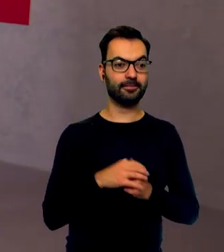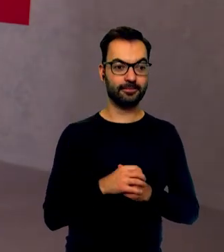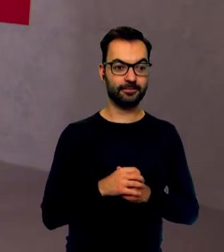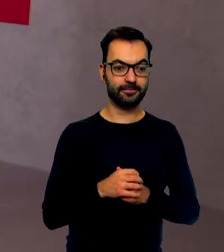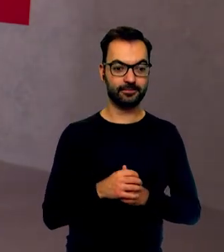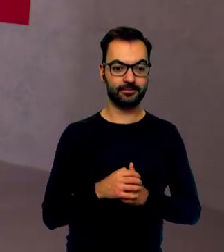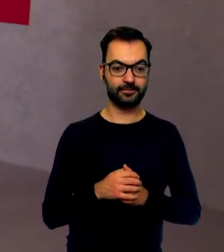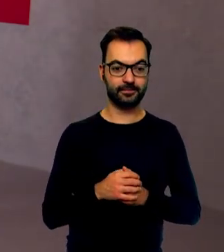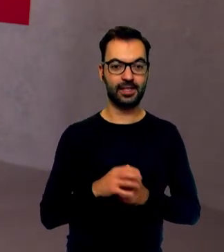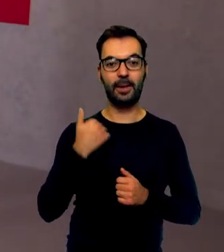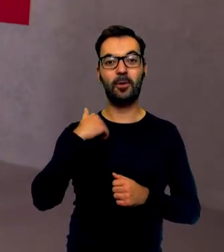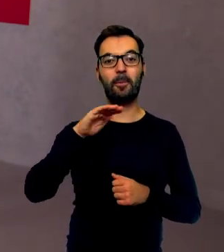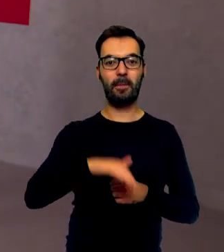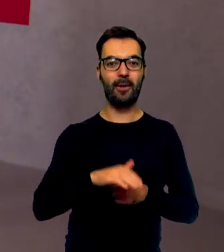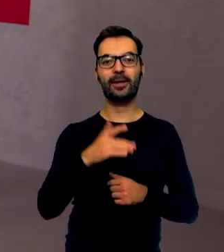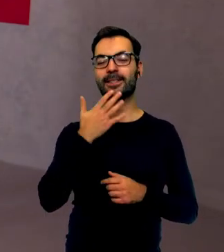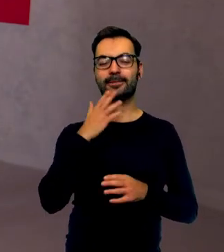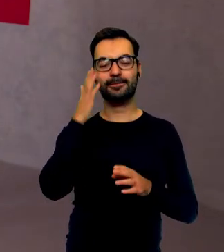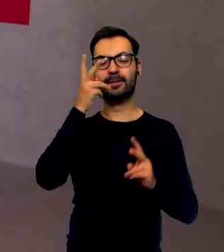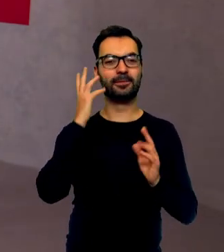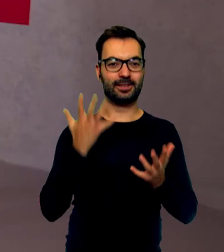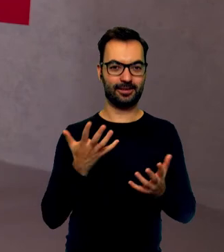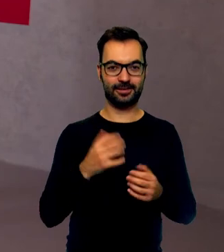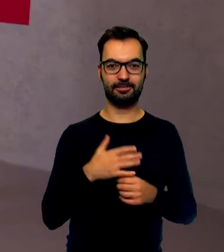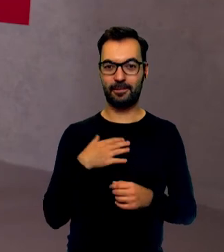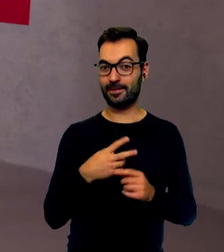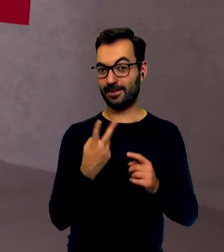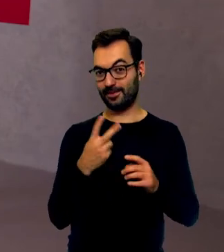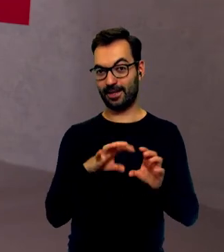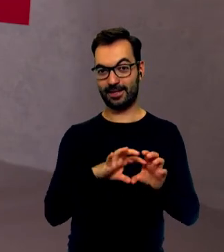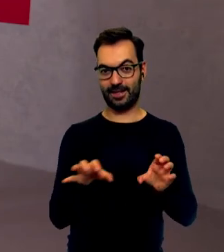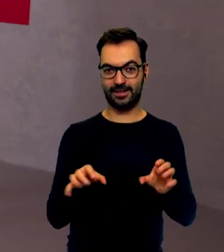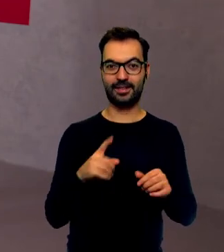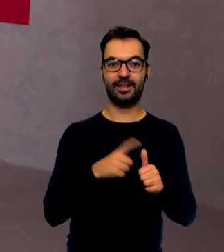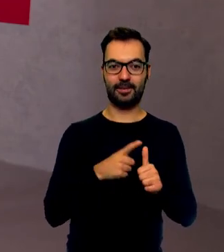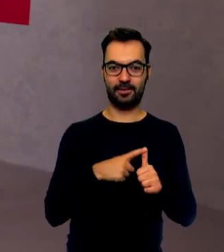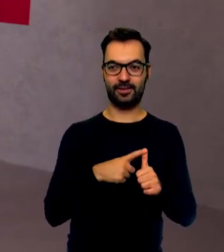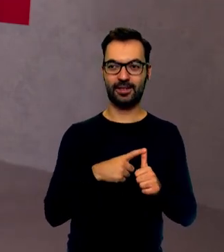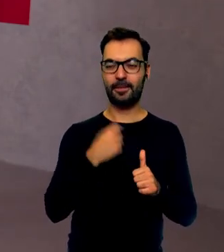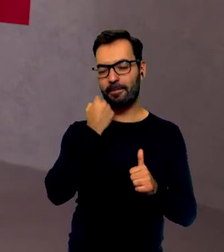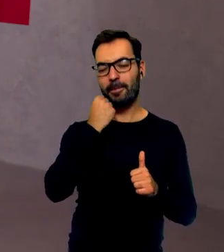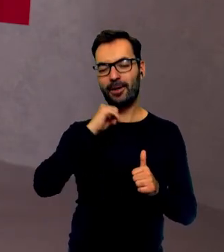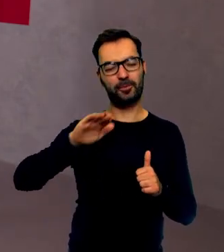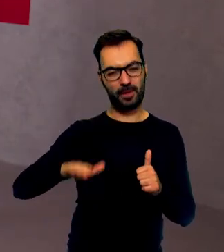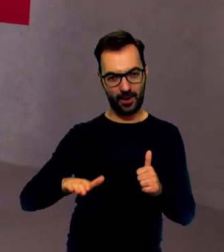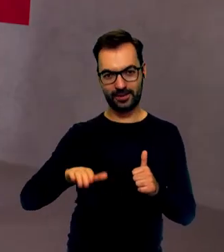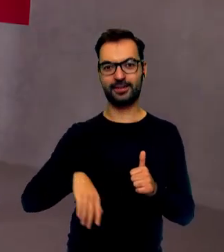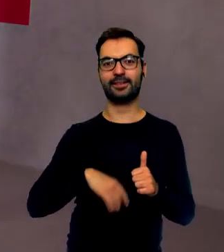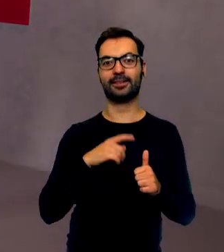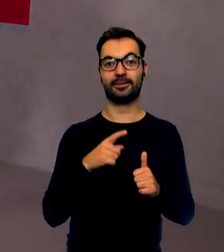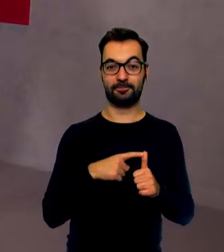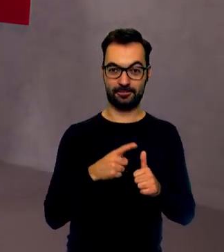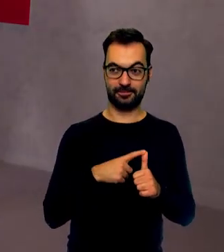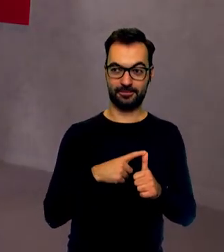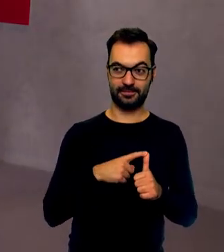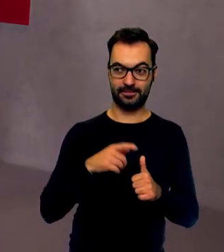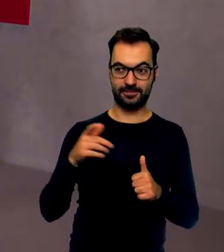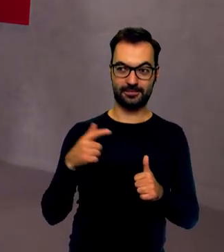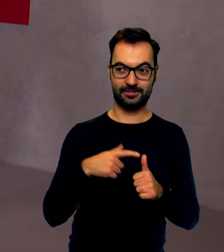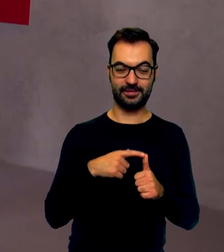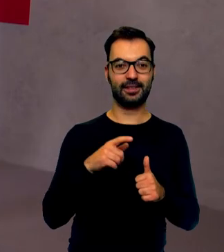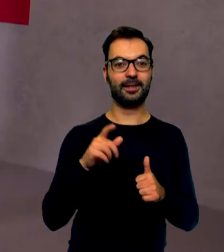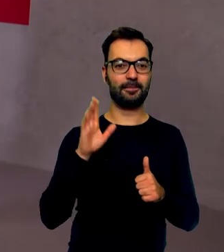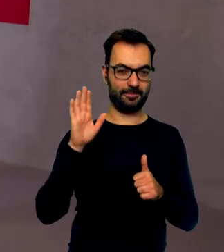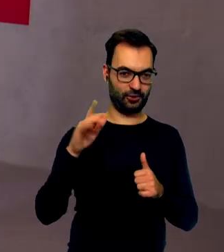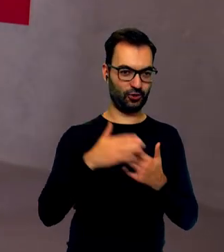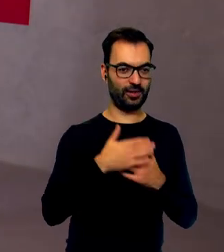Stawiszyński? Kiedy był małym chłopcem, i w zasadzie mamy takie dwie kategorie. Najpierw, kiedy byłeś taki bardzo mały, i to jest wiedza, którą